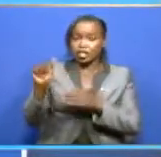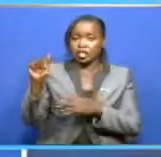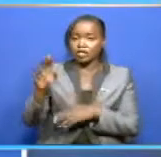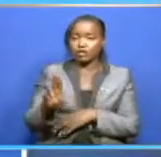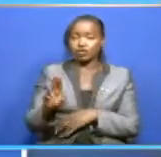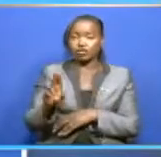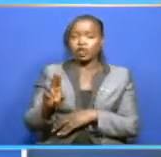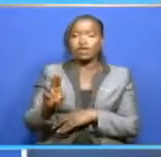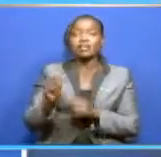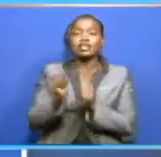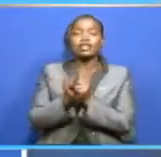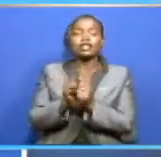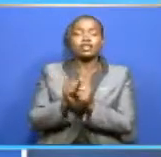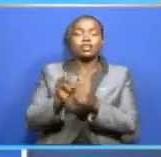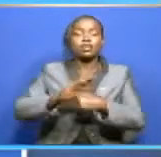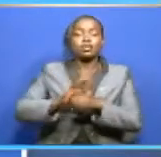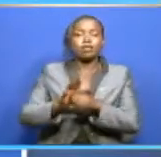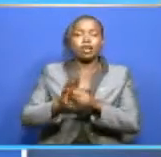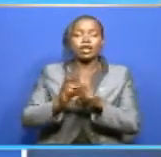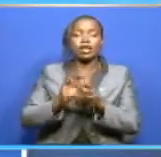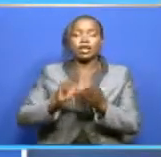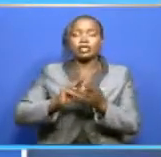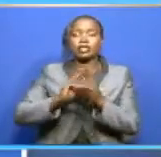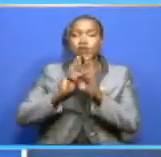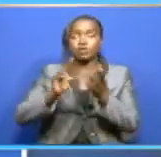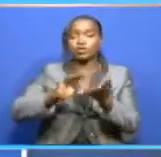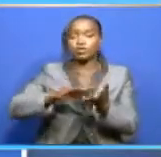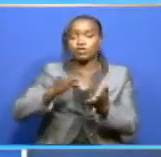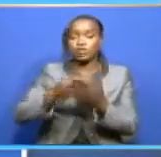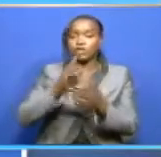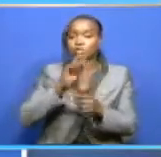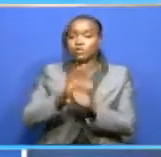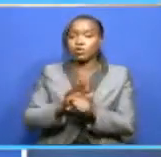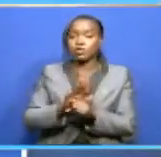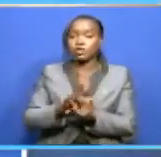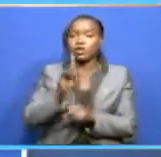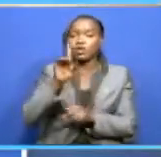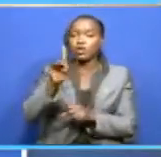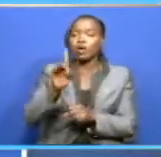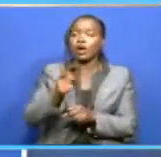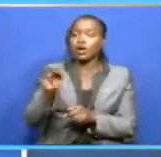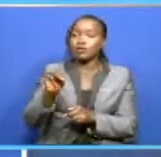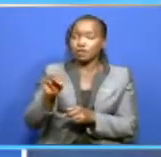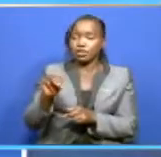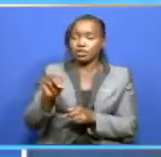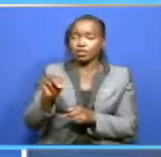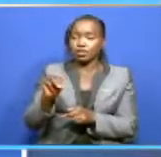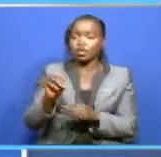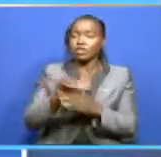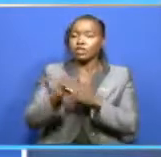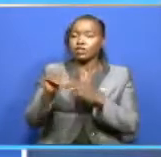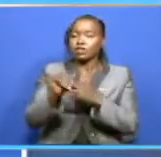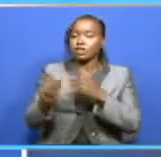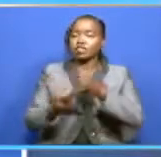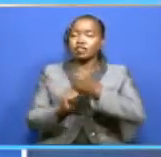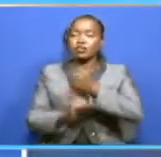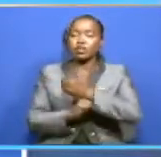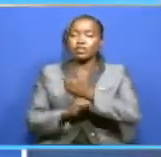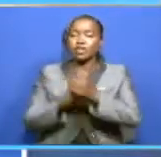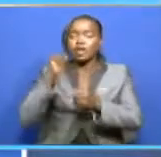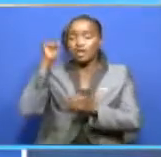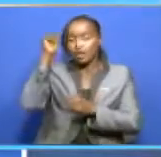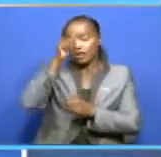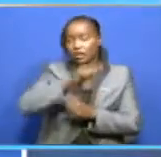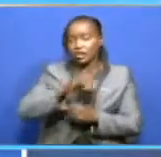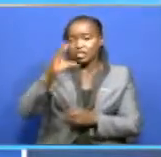COVID-19 response fund and pledged a further $1 million to support the Africa